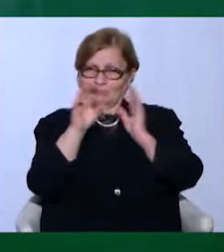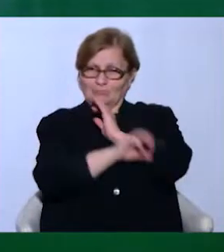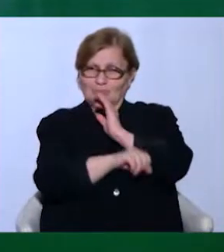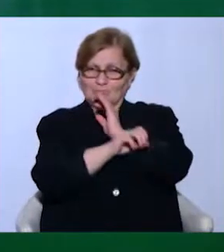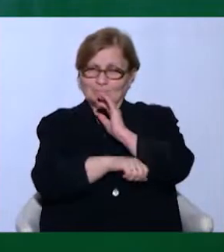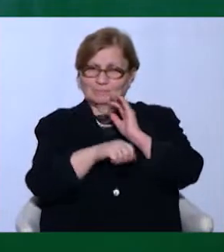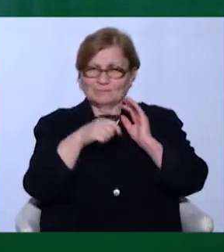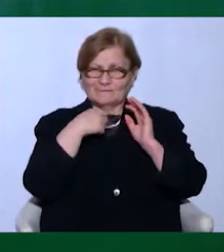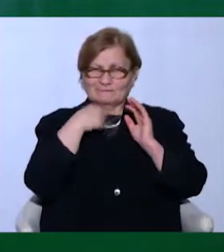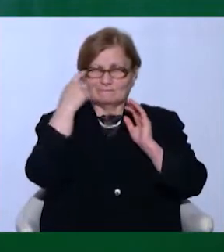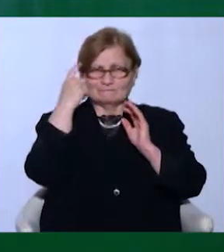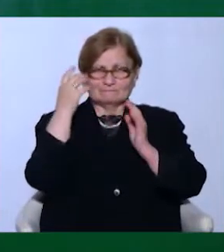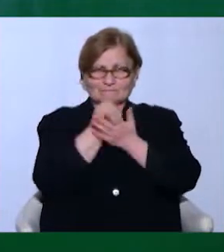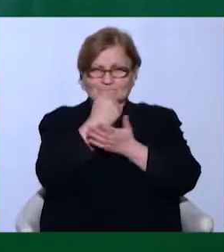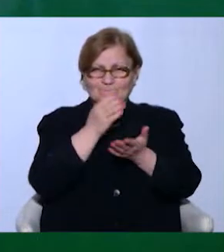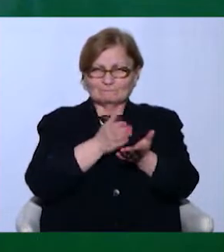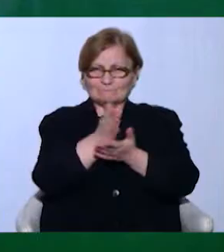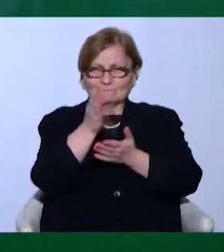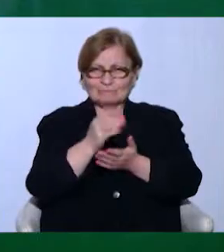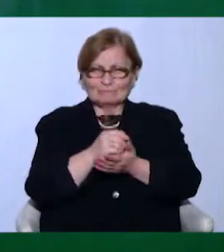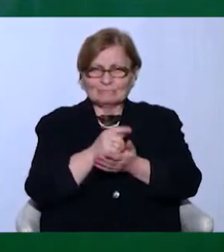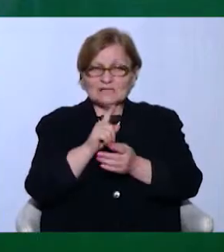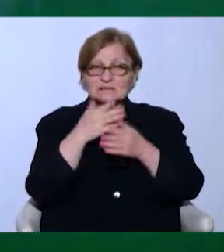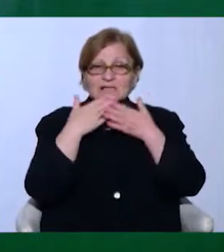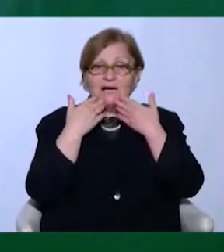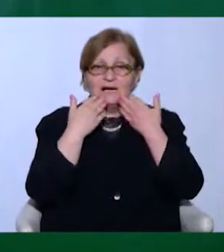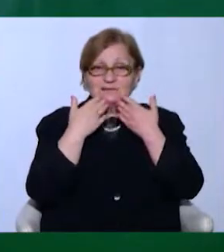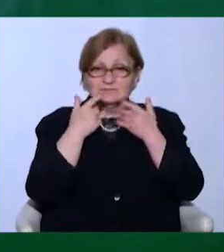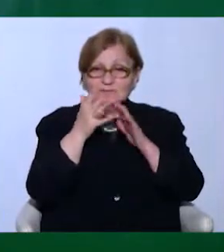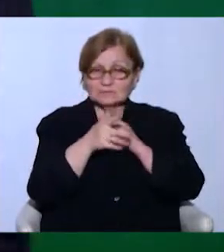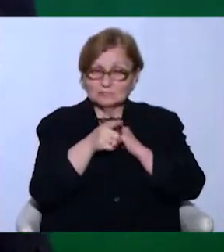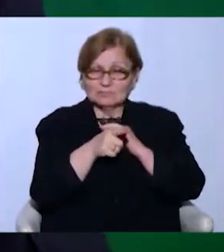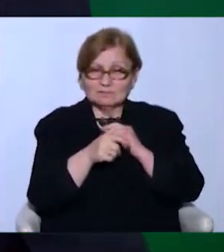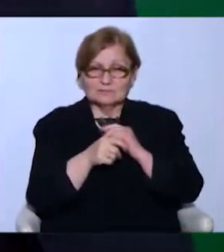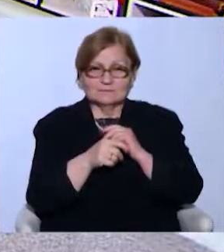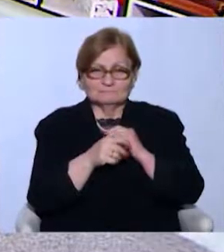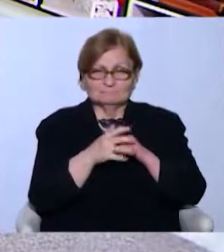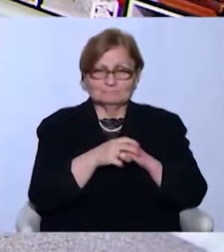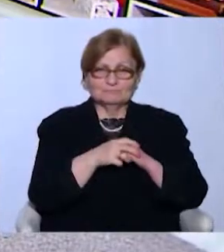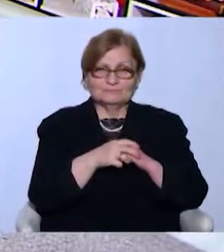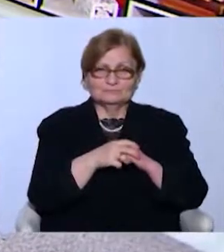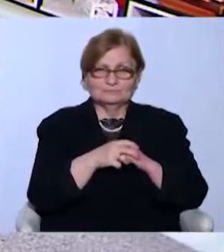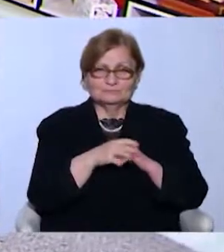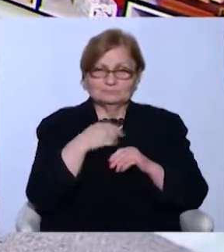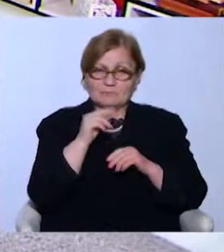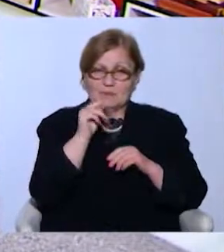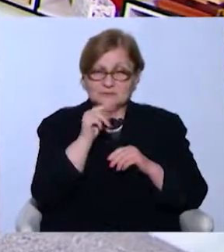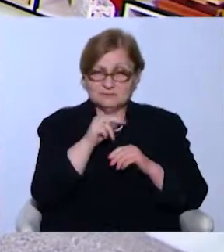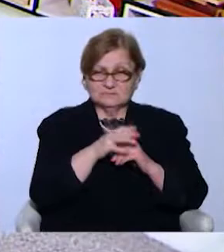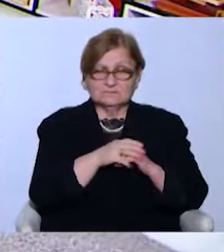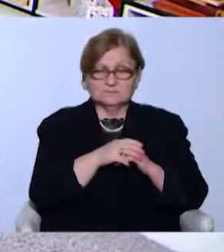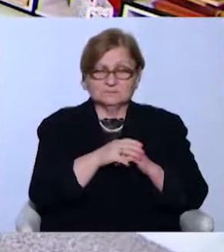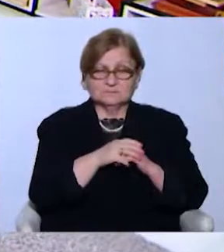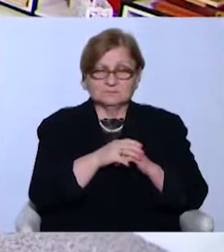ხერხი წავალ, რომელიც ძალიან ადვილად მინდა რომ მიხვდეთ. ადვილად მისახვედრი რომელიც რო იყოს, რა იყურეთ.